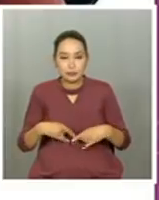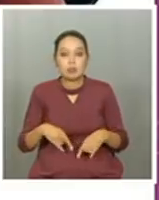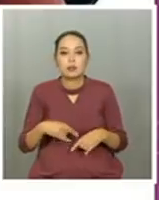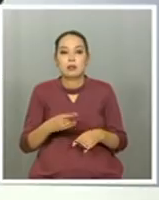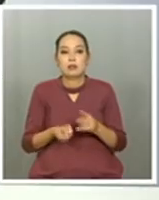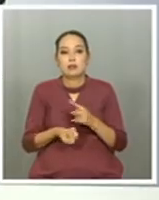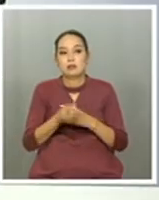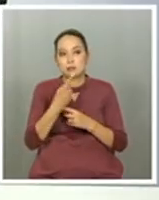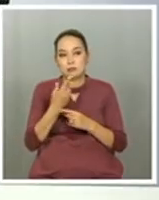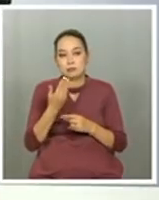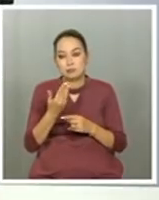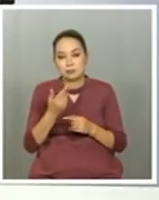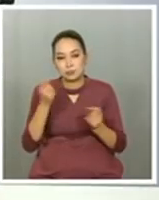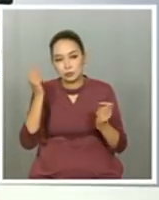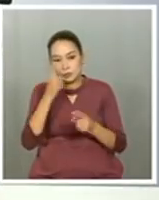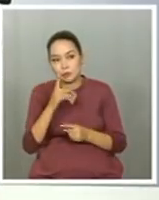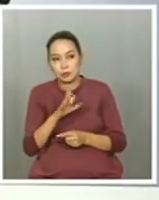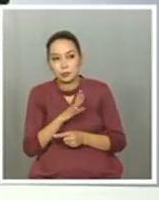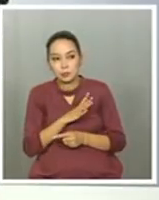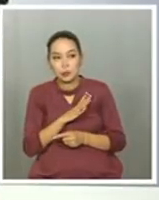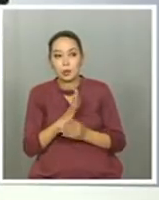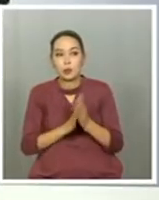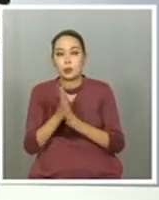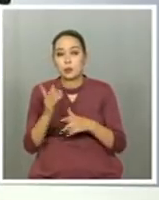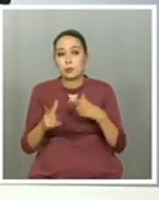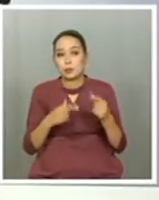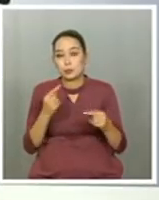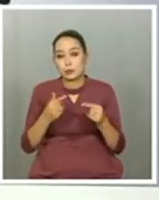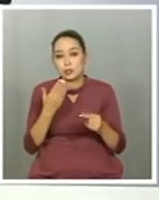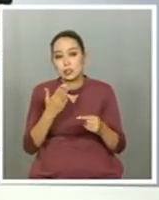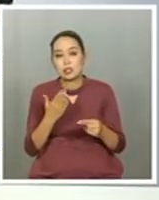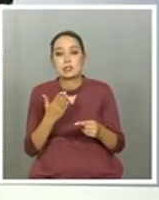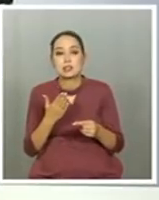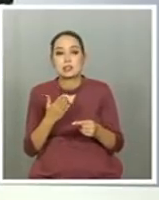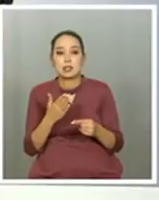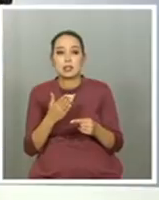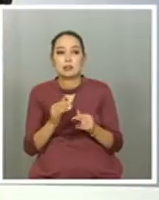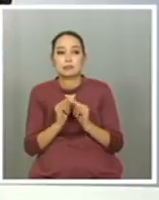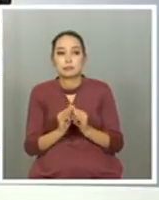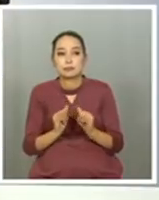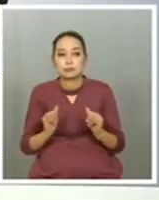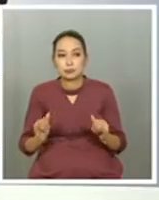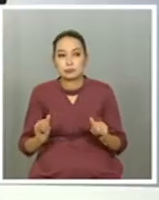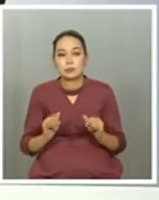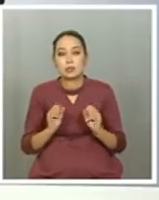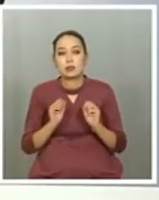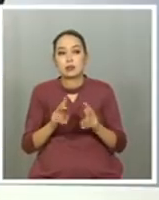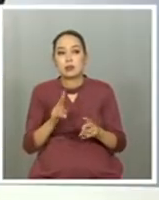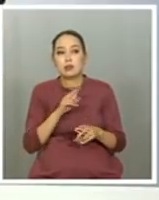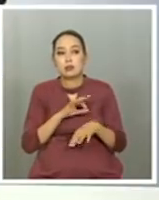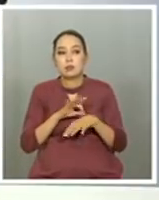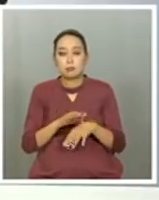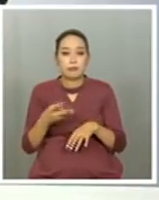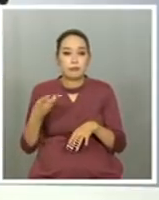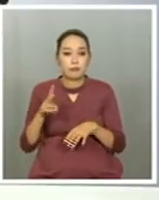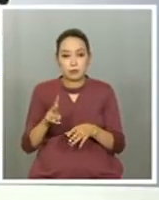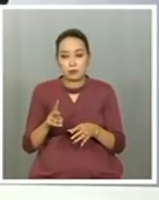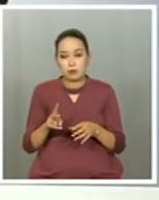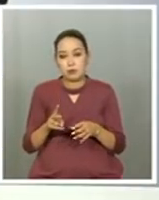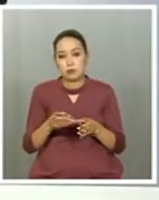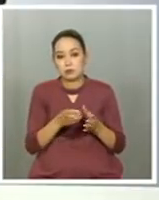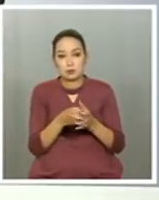болды. Өсімдіктердегі жыныс жасушаларының даму процесі негізінен екі кезеңде жүреді.